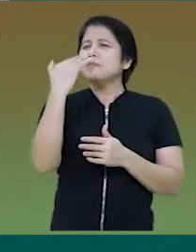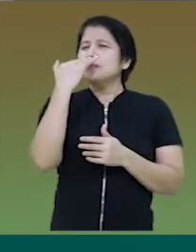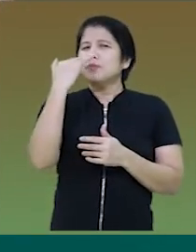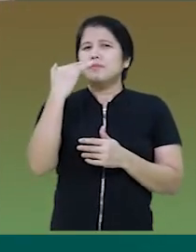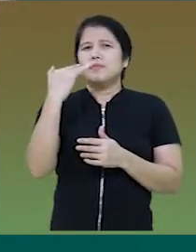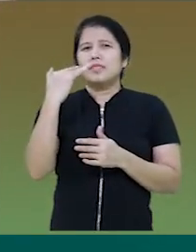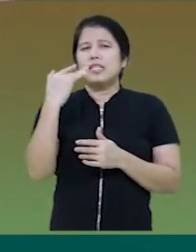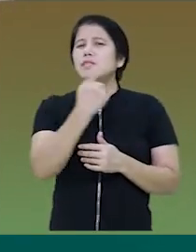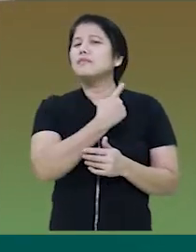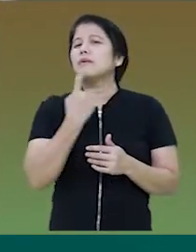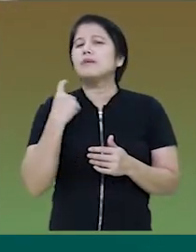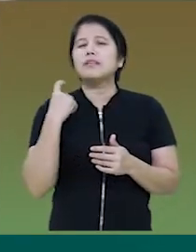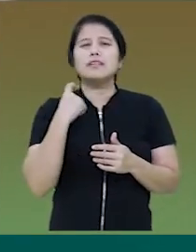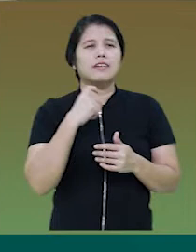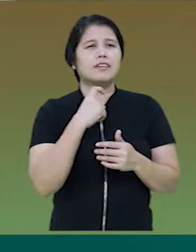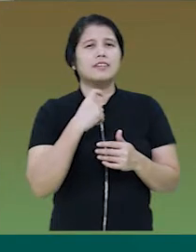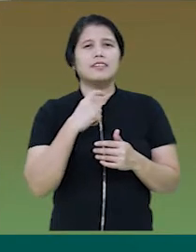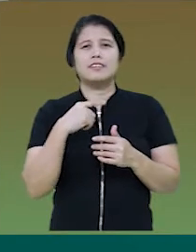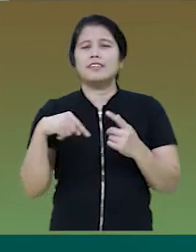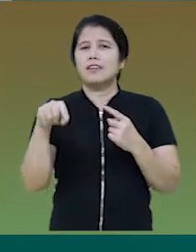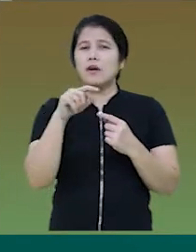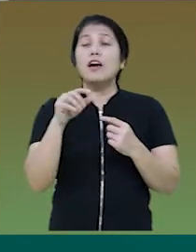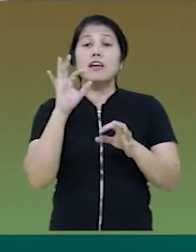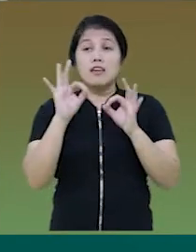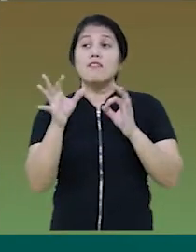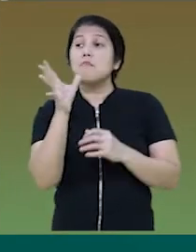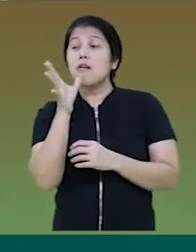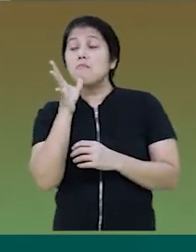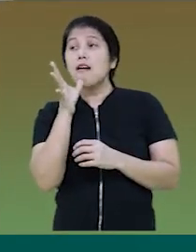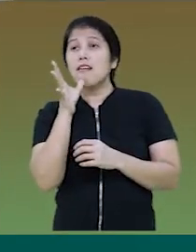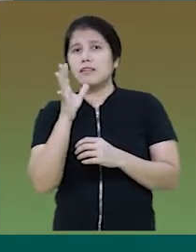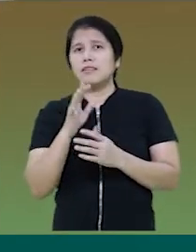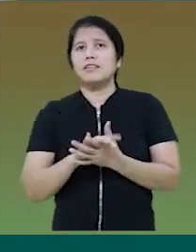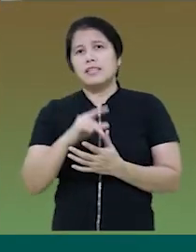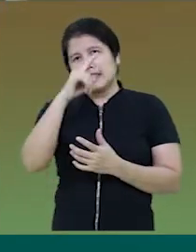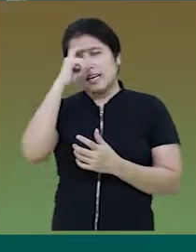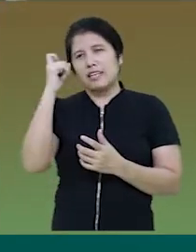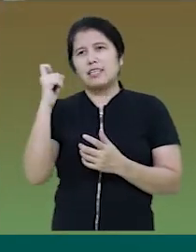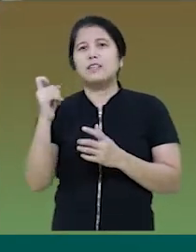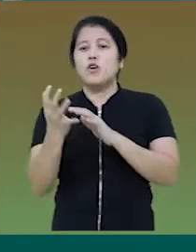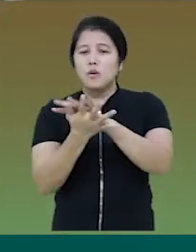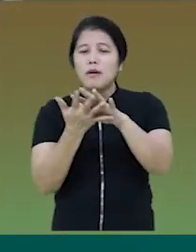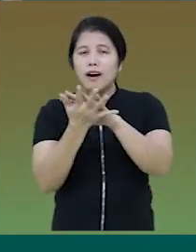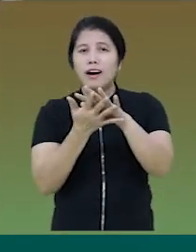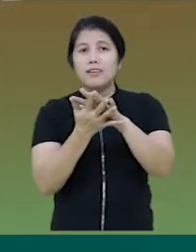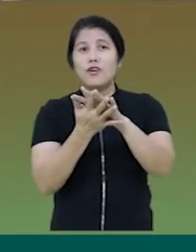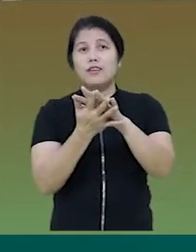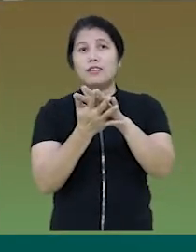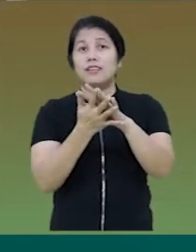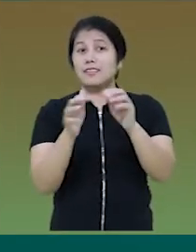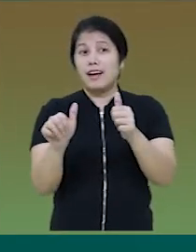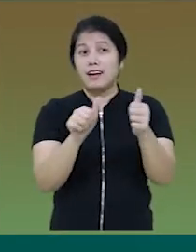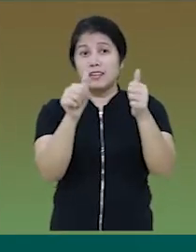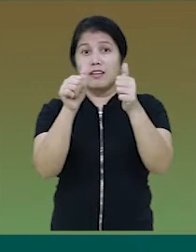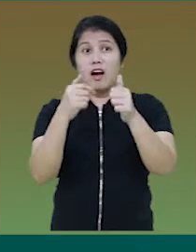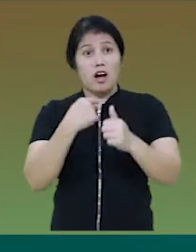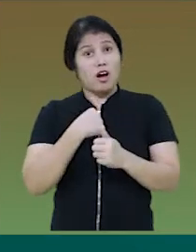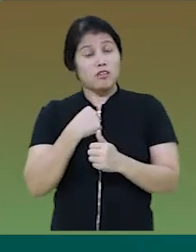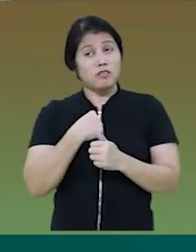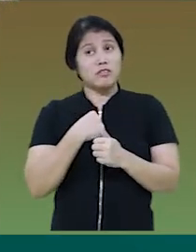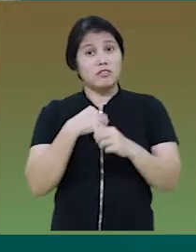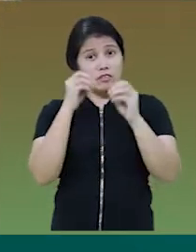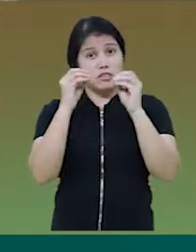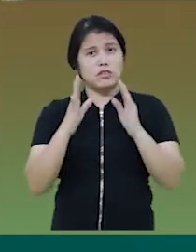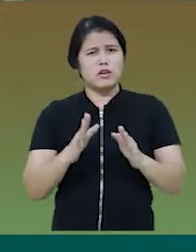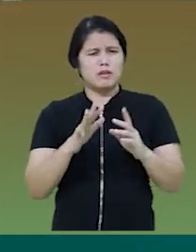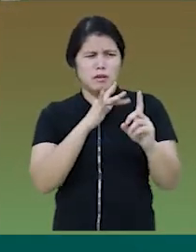ko ang amoy ng pabango sa paligid kapag nagsispray si nanay dahil humahalo ang amoy nito sa hangin. Teacher,